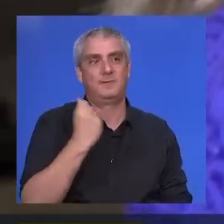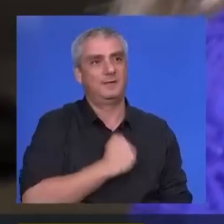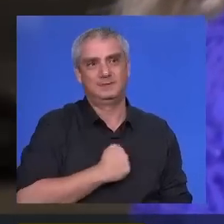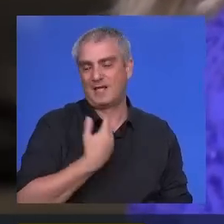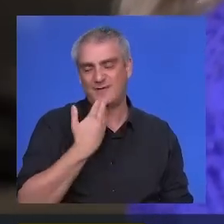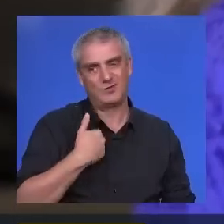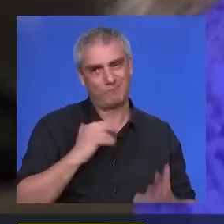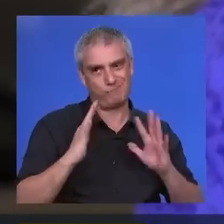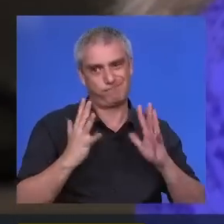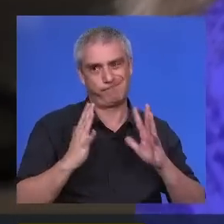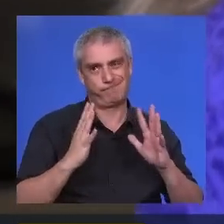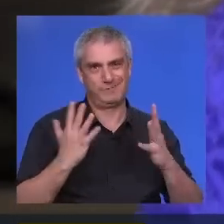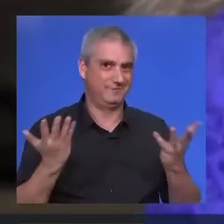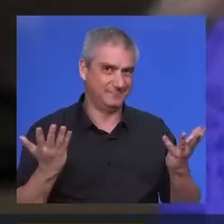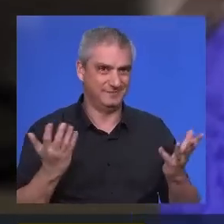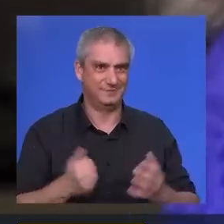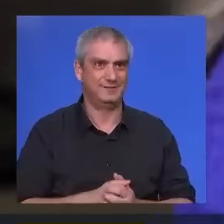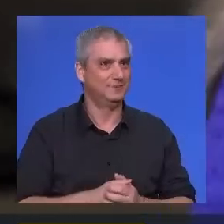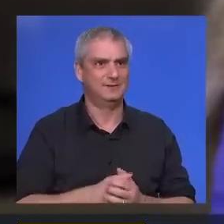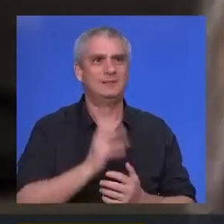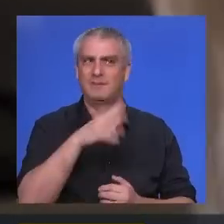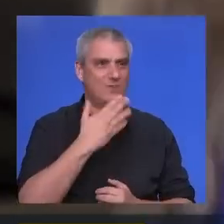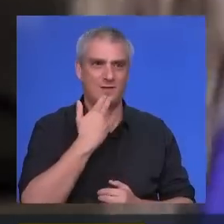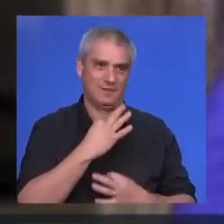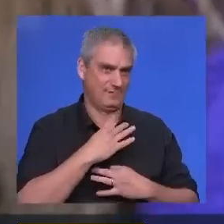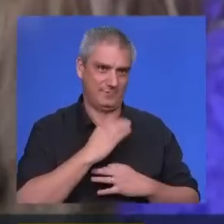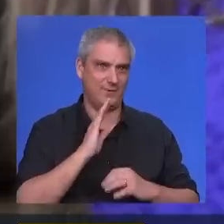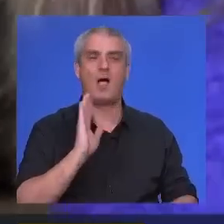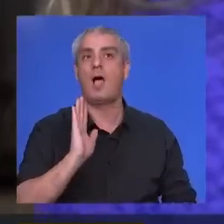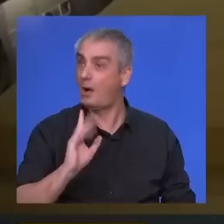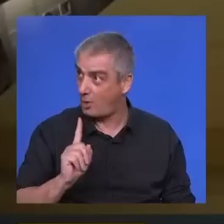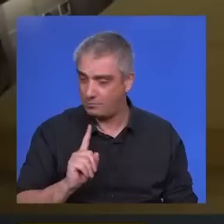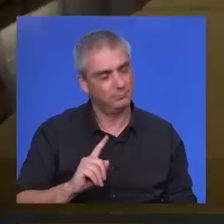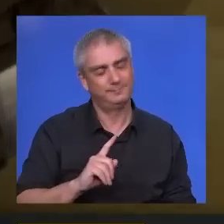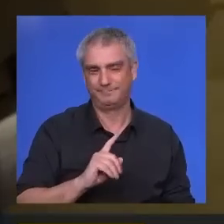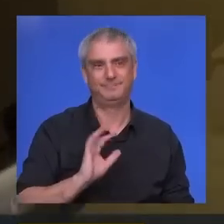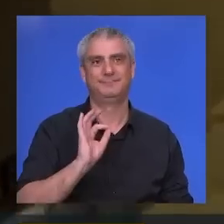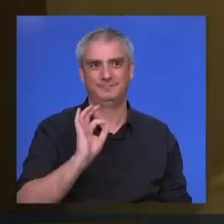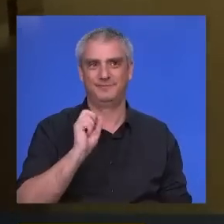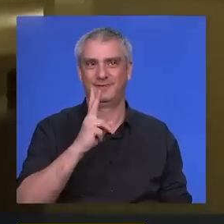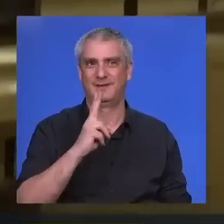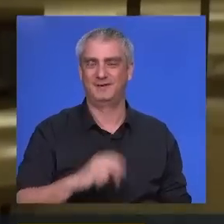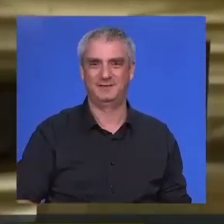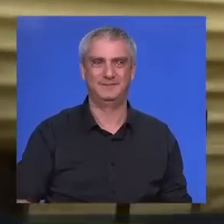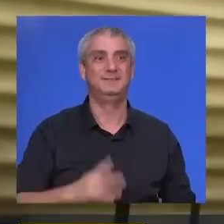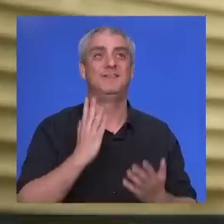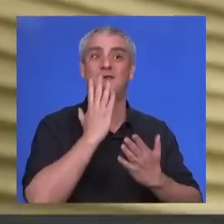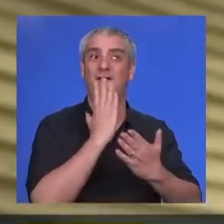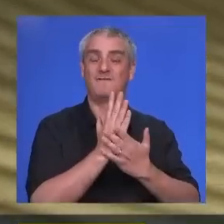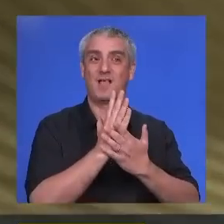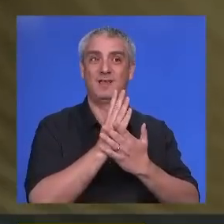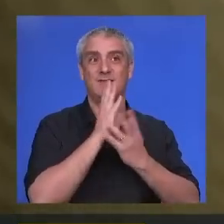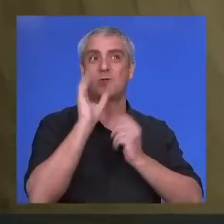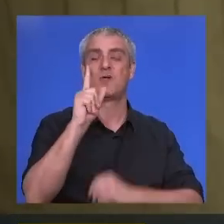is not very current. That's not even my Hebrew. Oh, it is? That's it. Okay. ואם כבר באלוהים